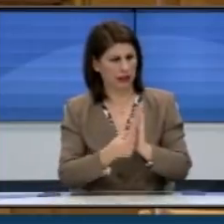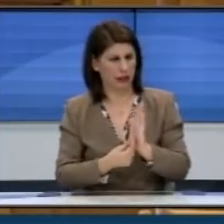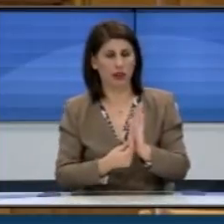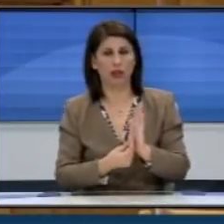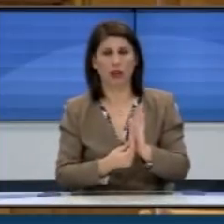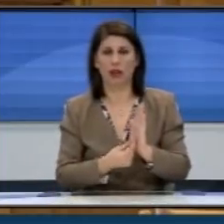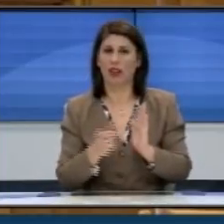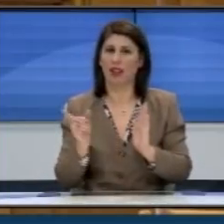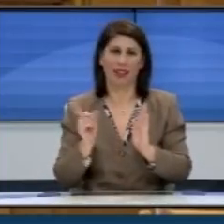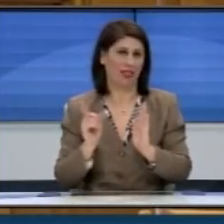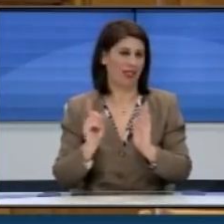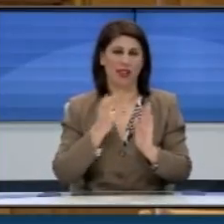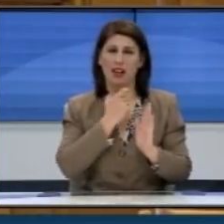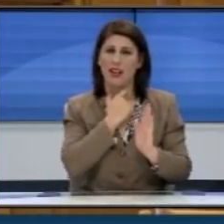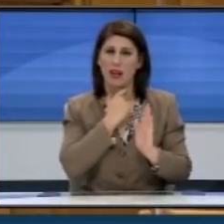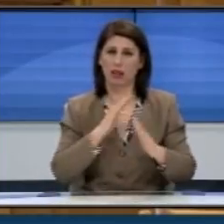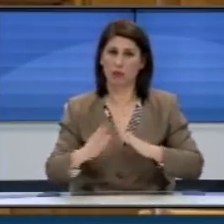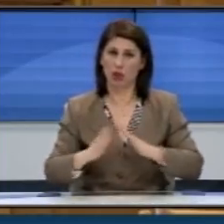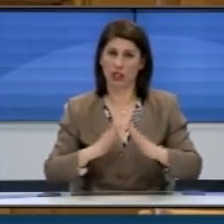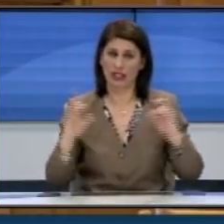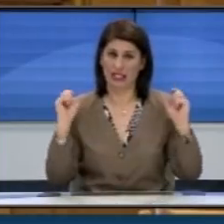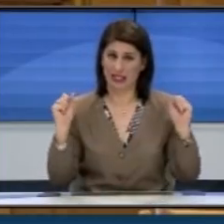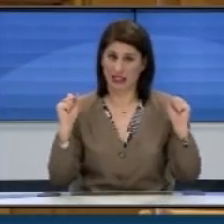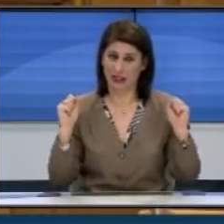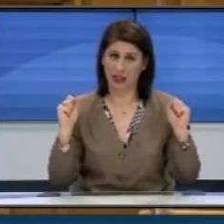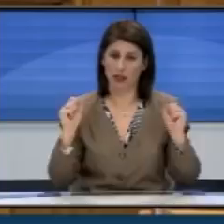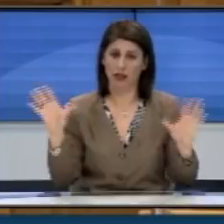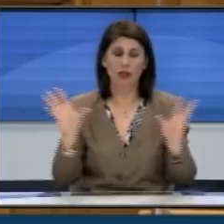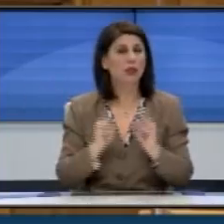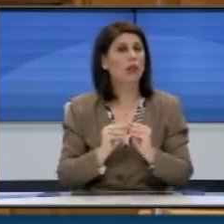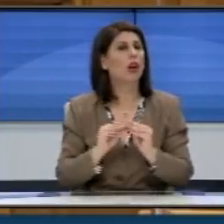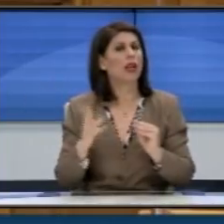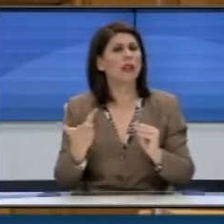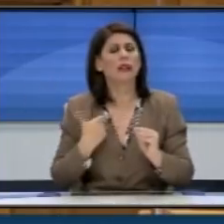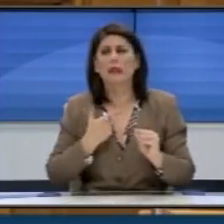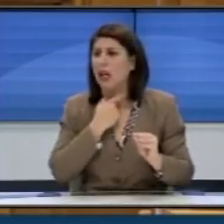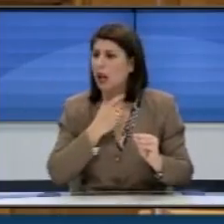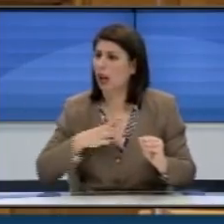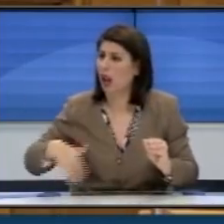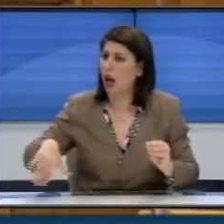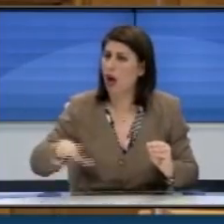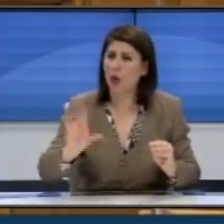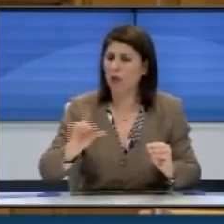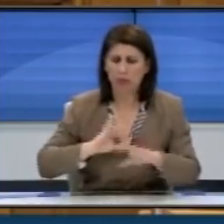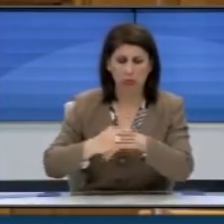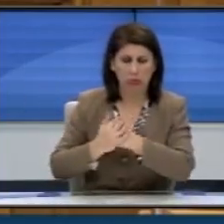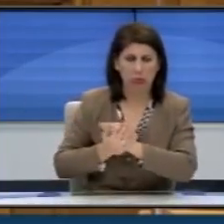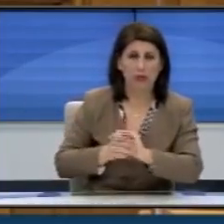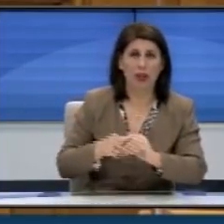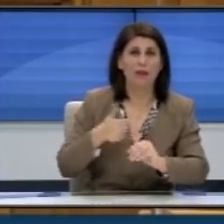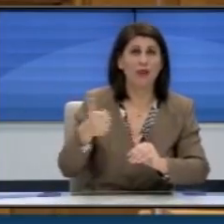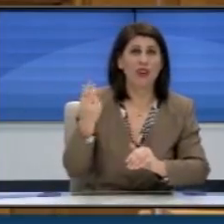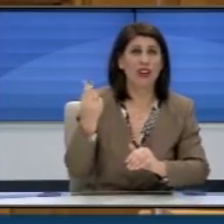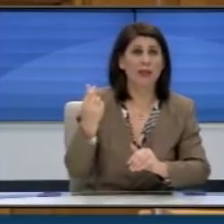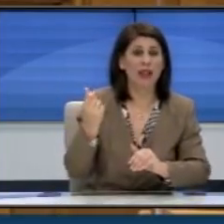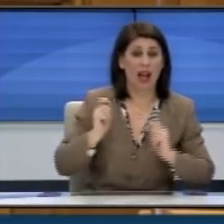σας δεν είναι η ανάγκη προστασίας της υγείας, συνολικά οι ανάγκες του λαού, αλλά οι ανάγκες της